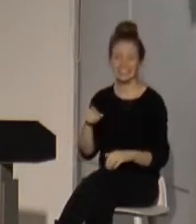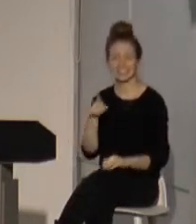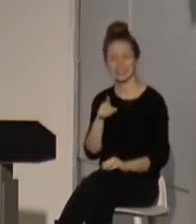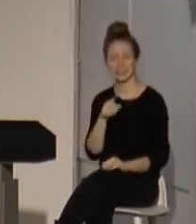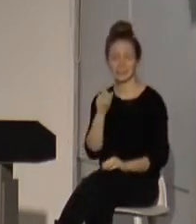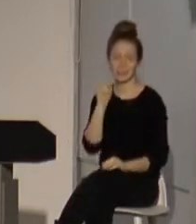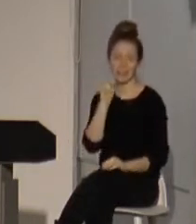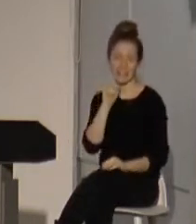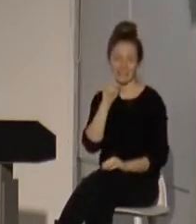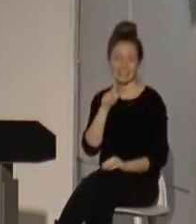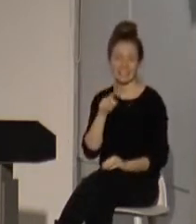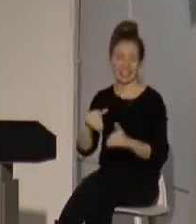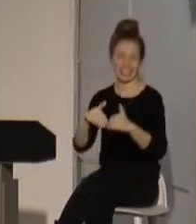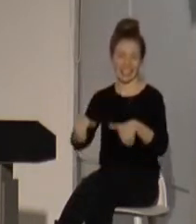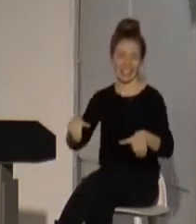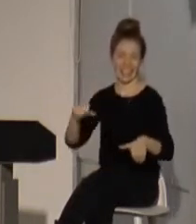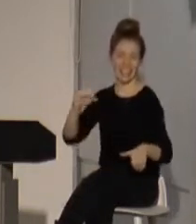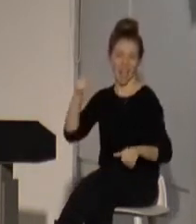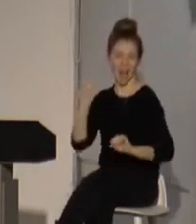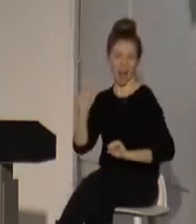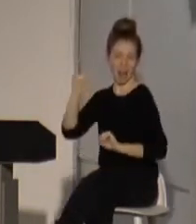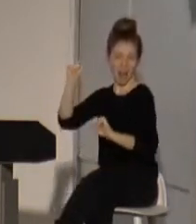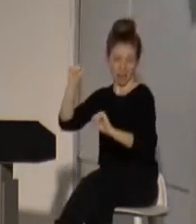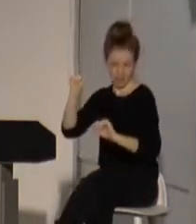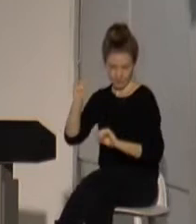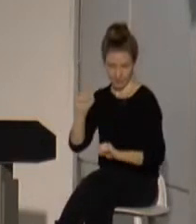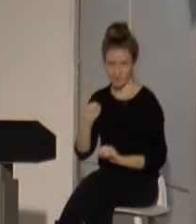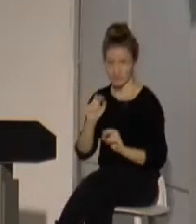ואוברקאמינג אפשר גם לדבר על זה כהתגברות בעברית.